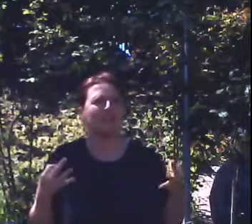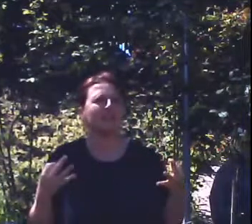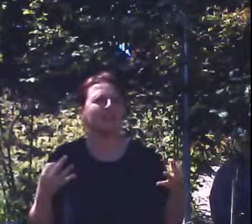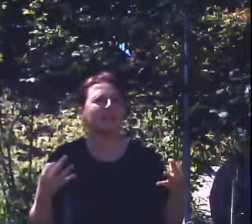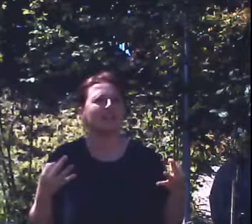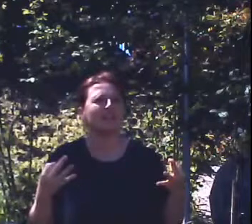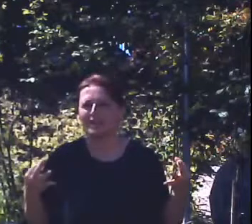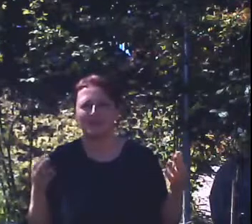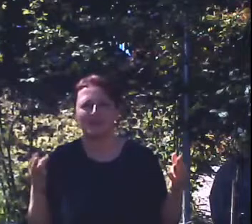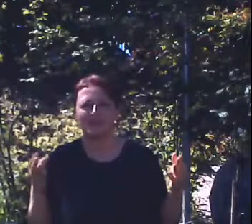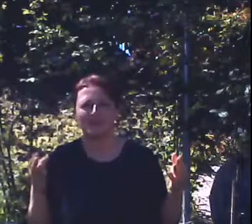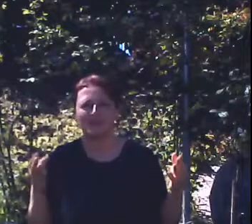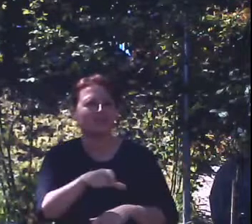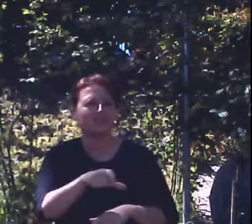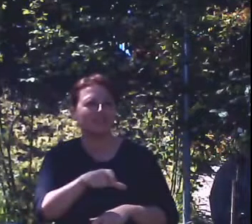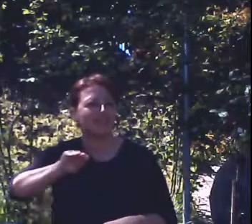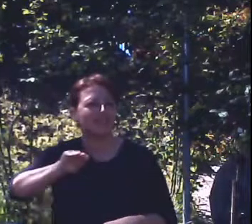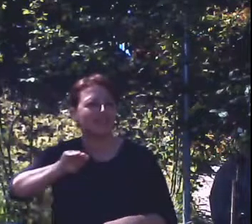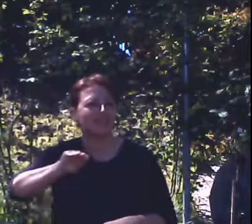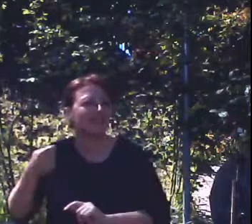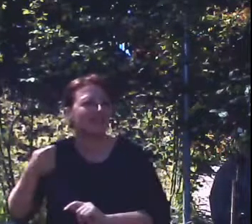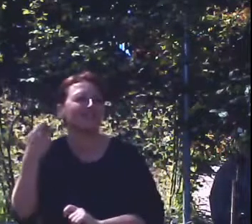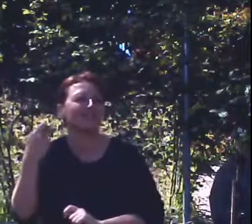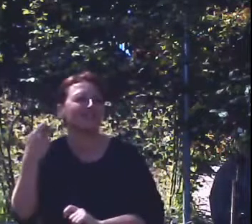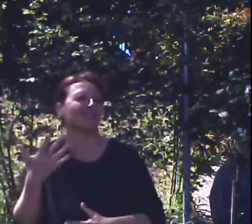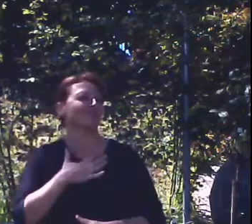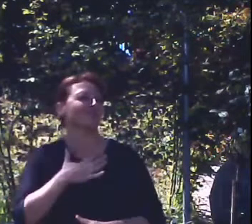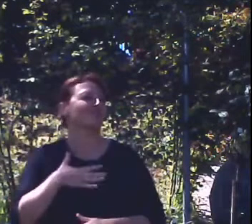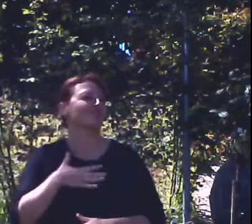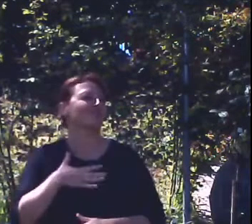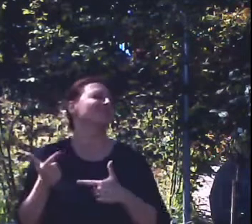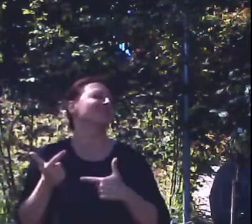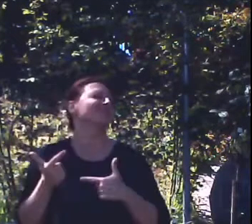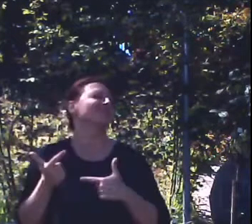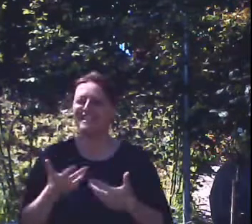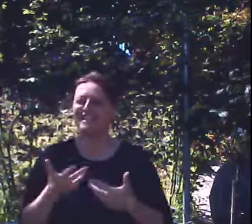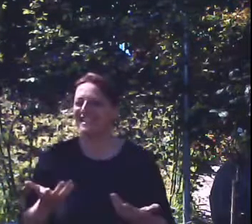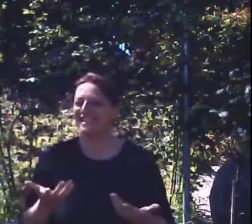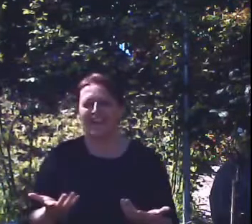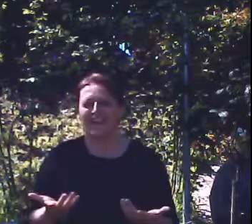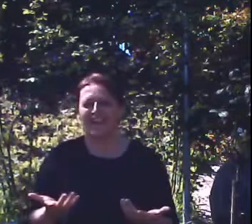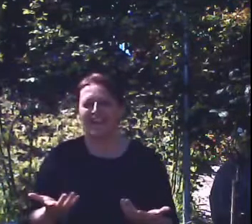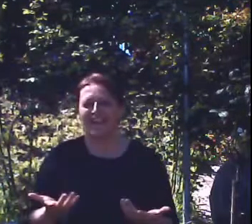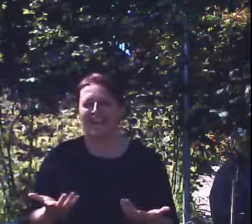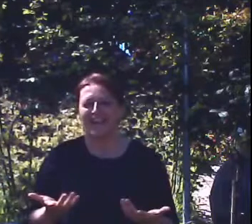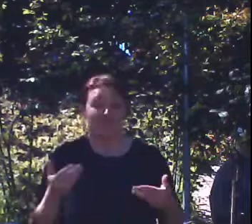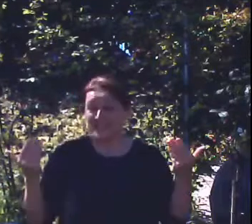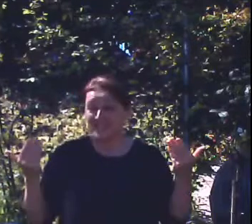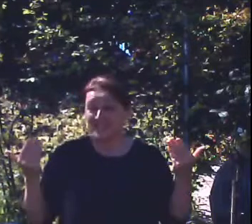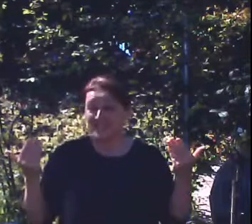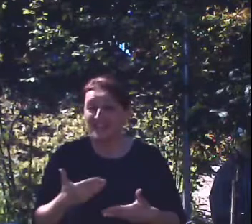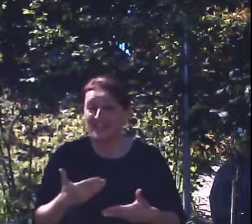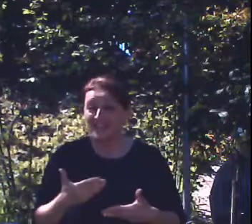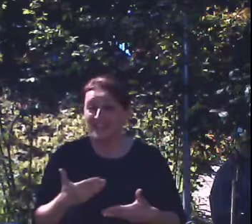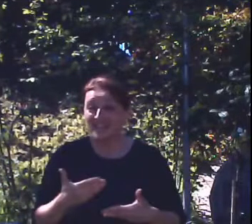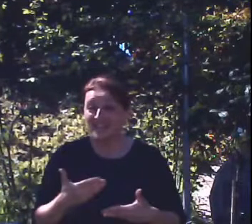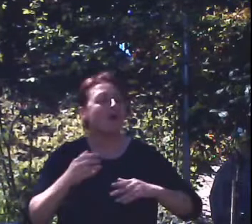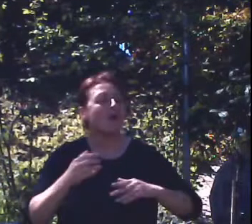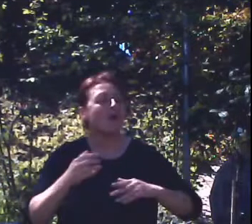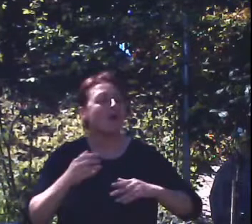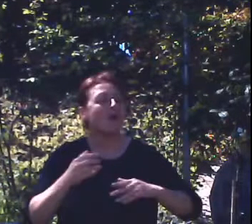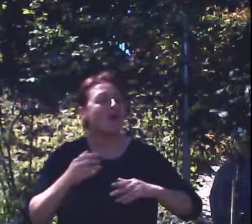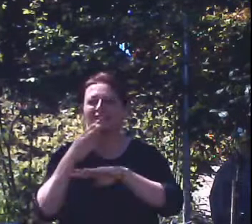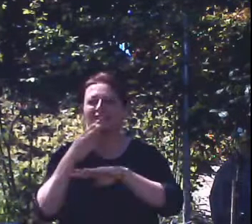napoli comunque al di là di questo poi anche questa sera allora si potrà entrare